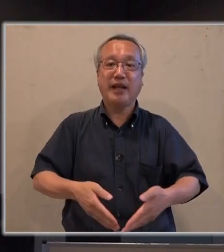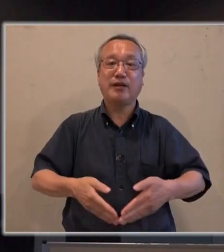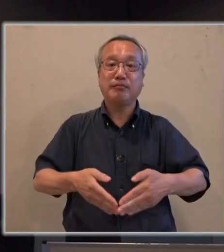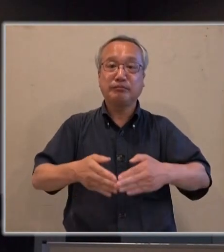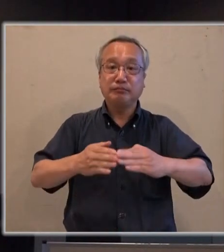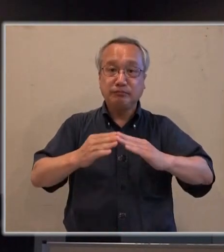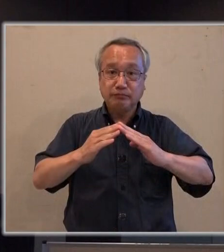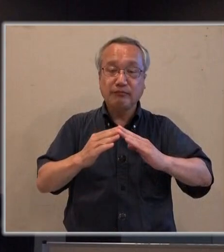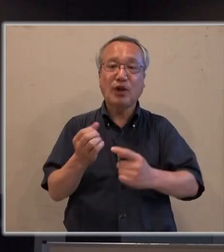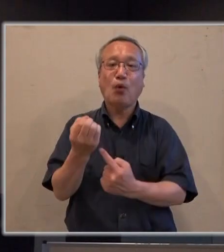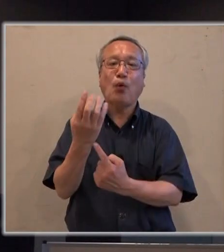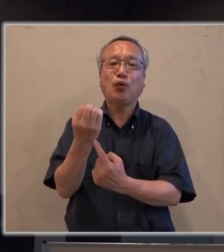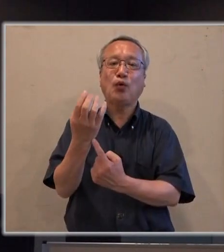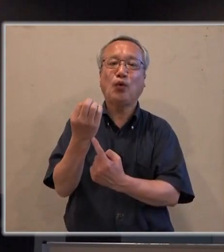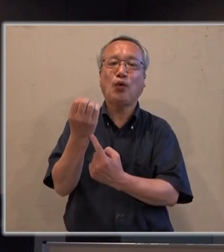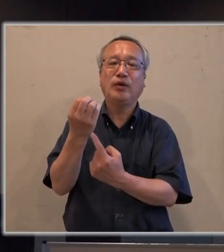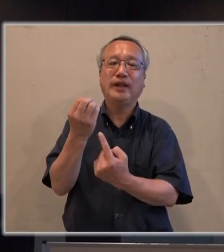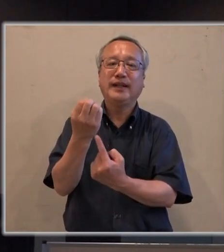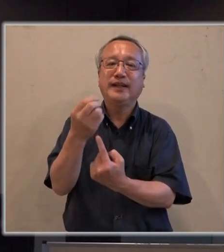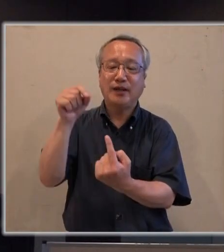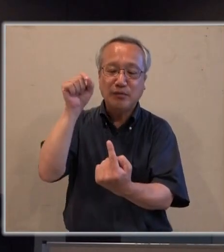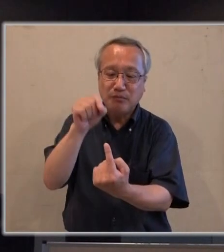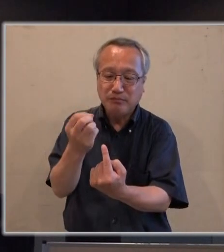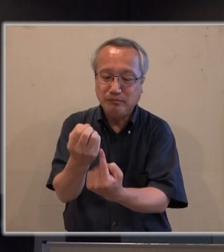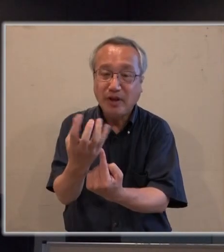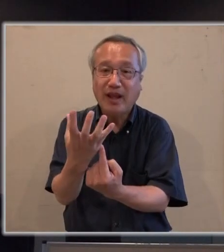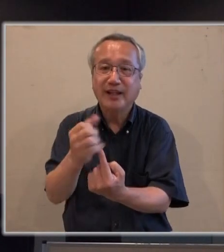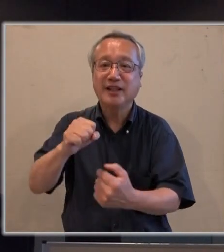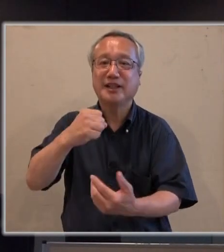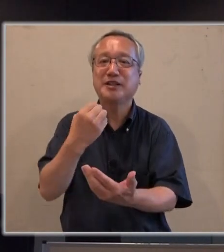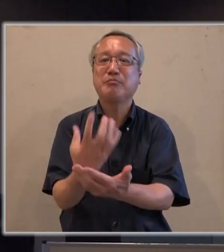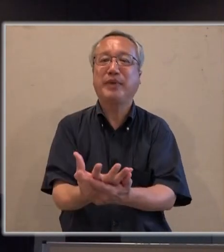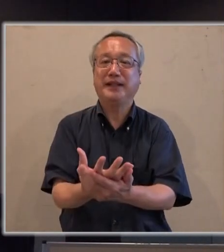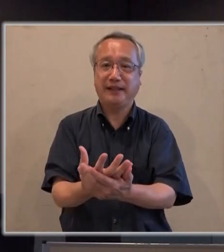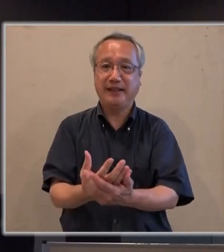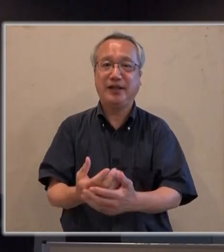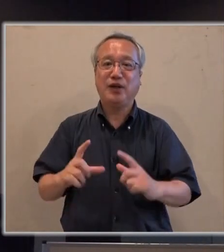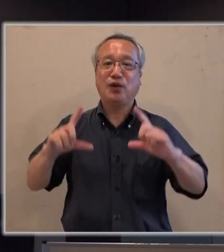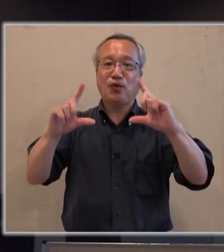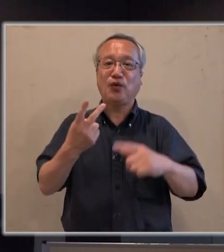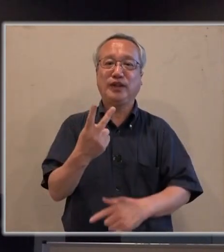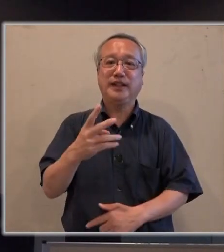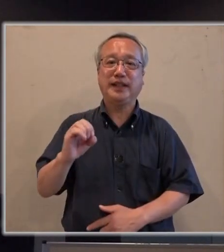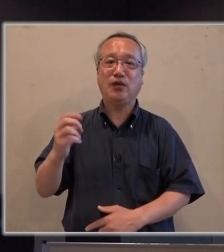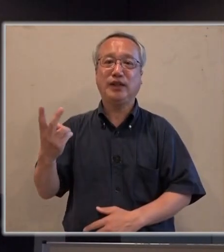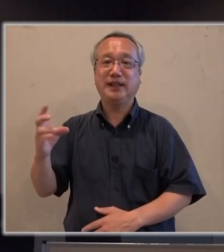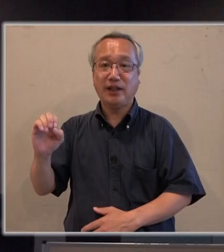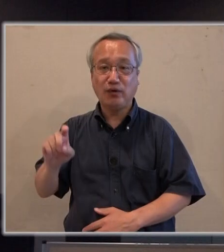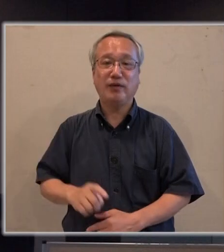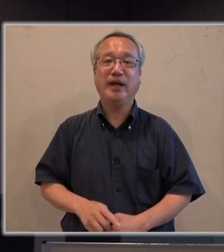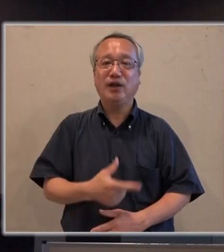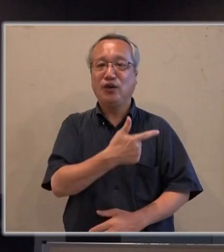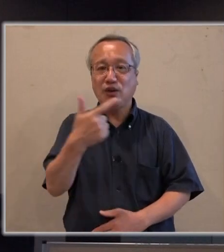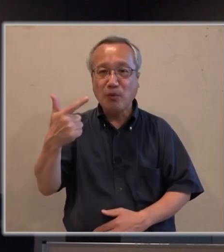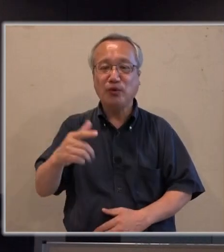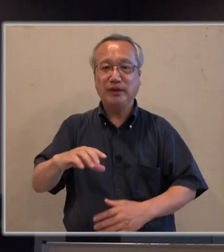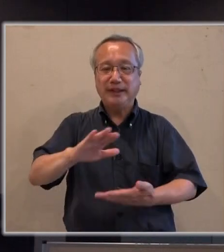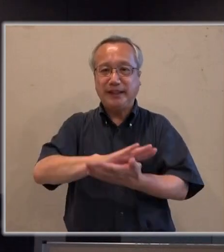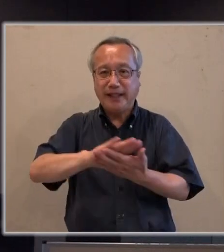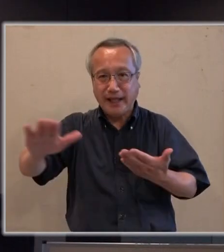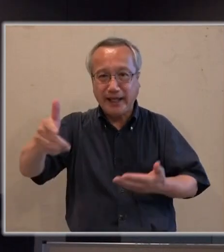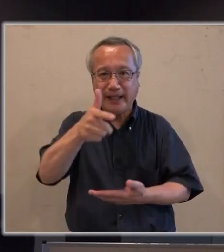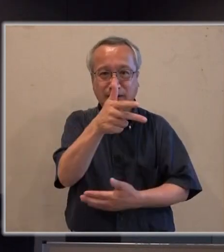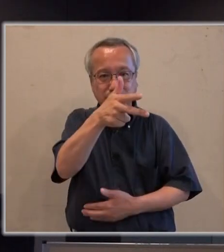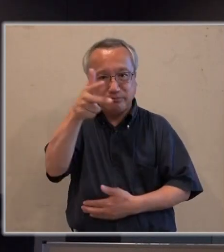ど、炎の点灯には失敗をしてしまったんですね。で、東京2020、それでもとっても美しい映像が撮れたということで、聖火リレ